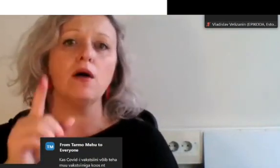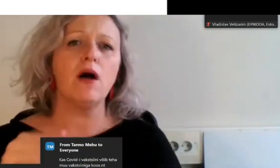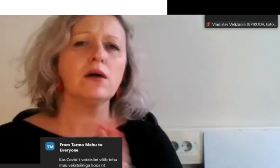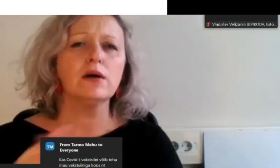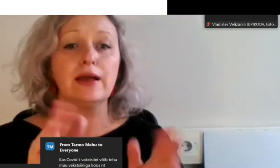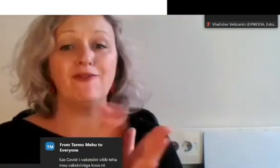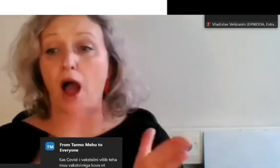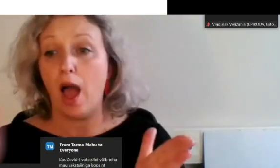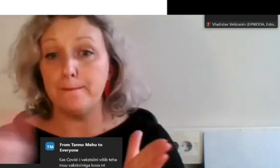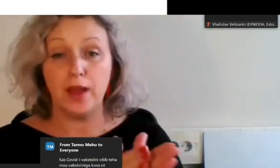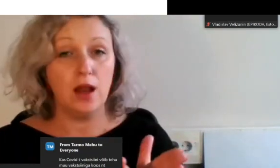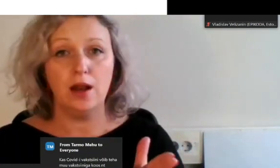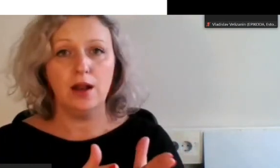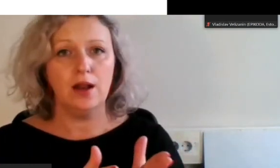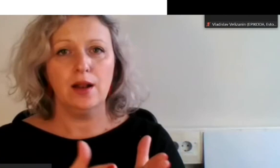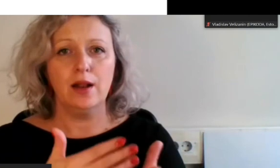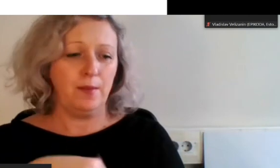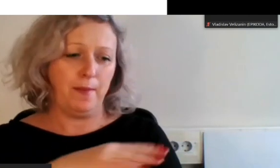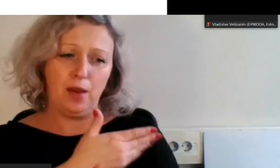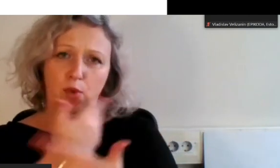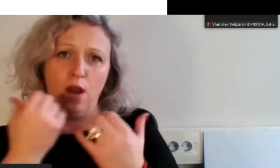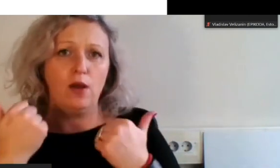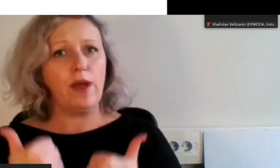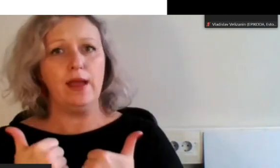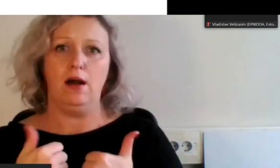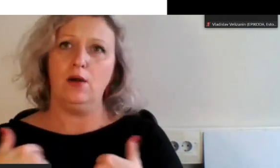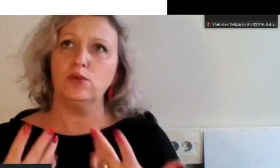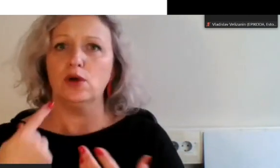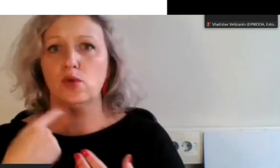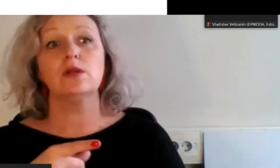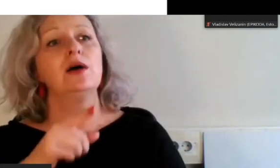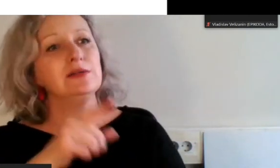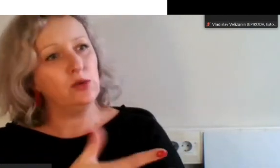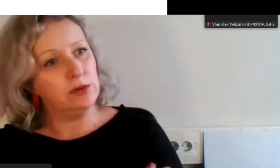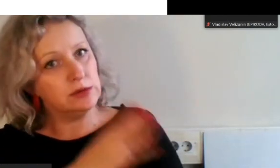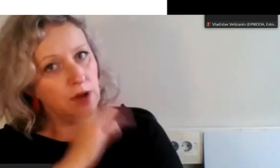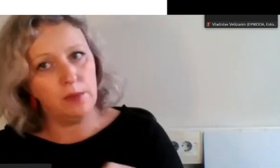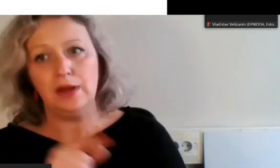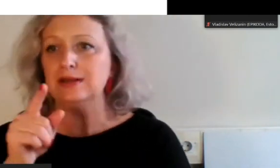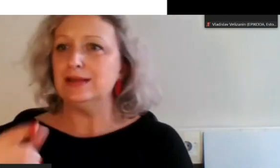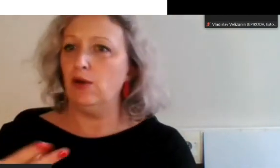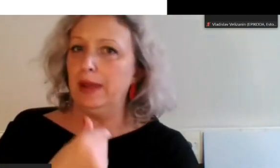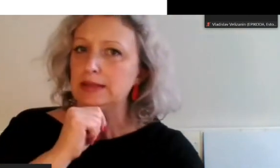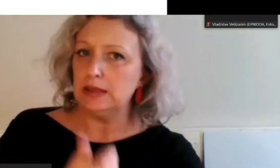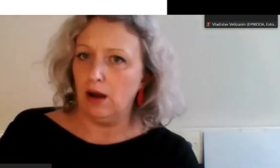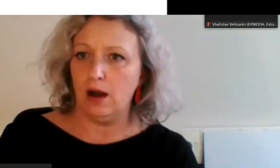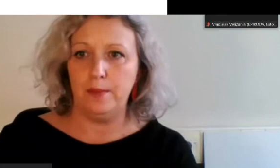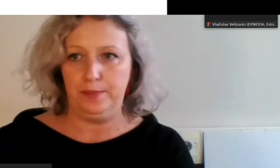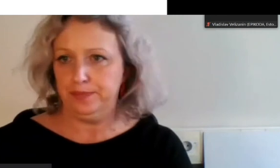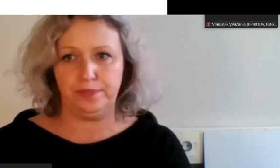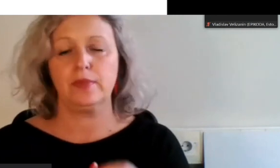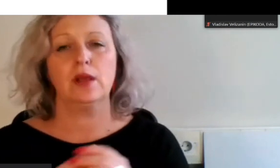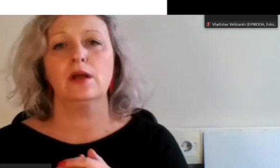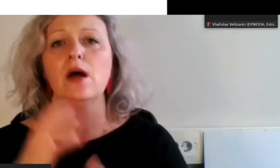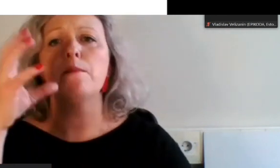Ja tõesti ka tunnustus sulle selle eest, et sa väga ilusasti ajas püsisid, et kell on 13.32 minu kella